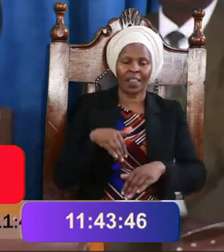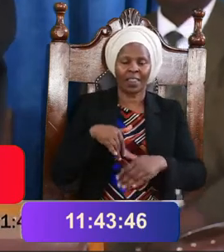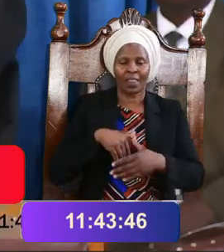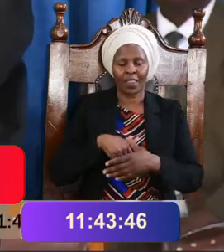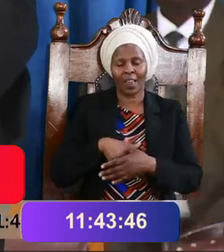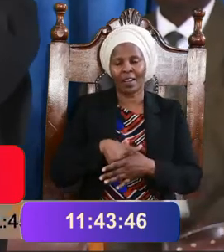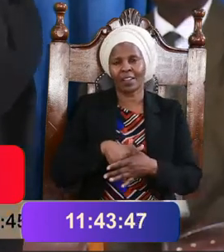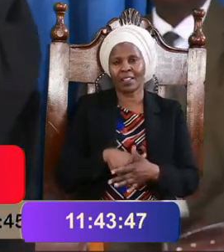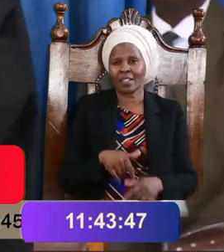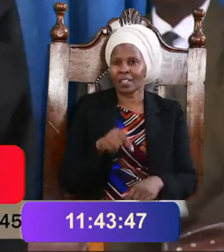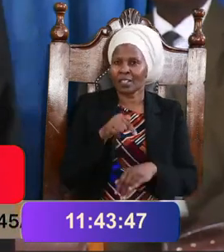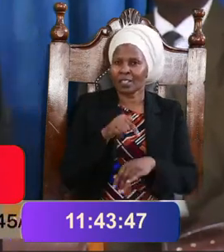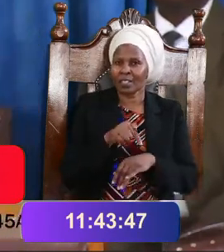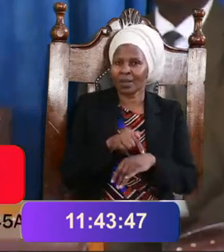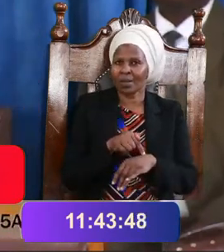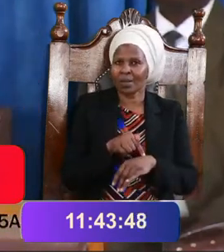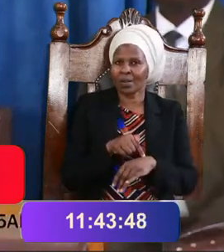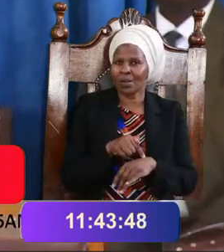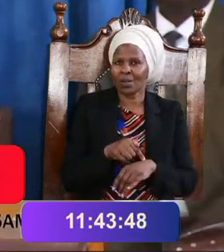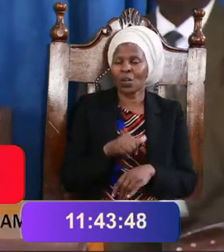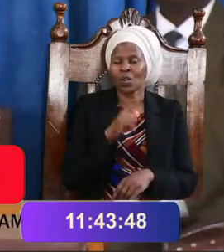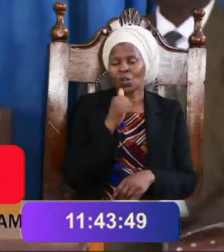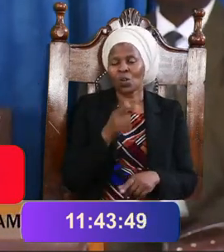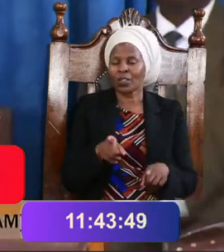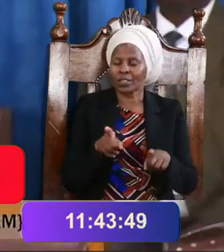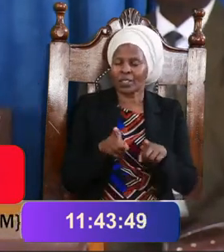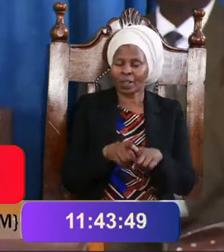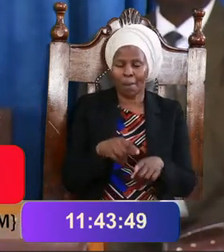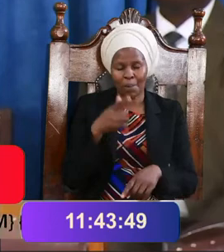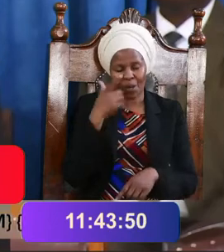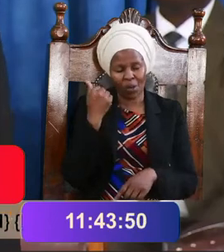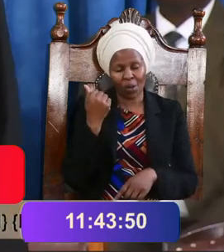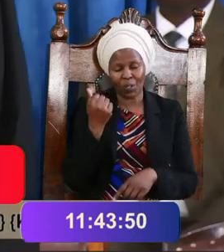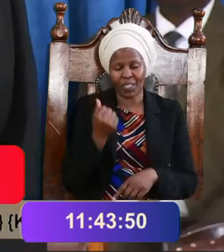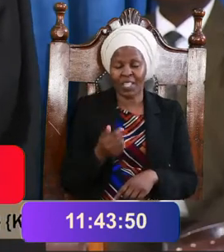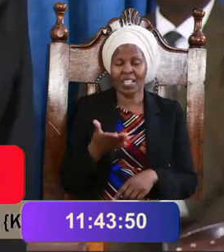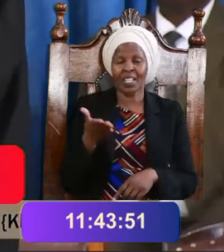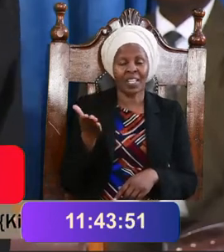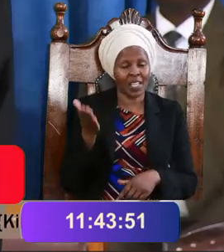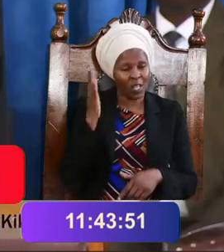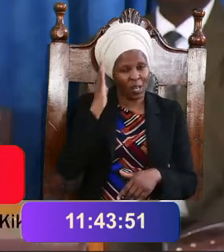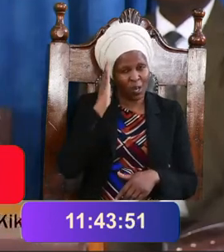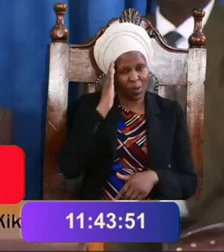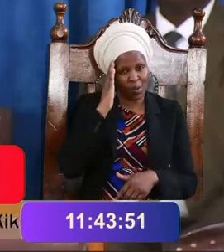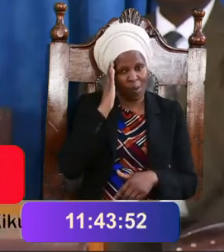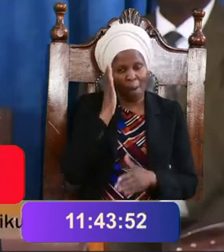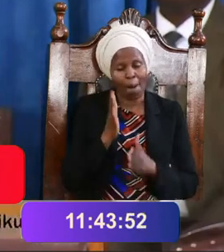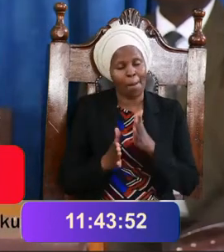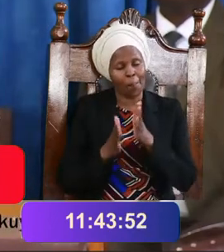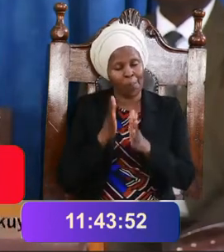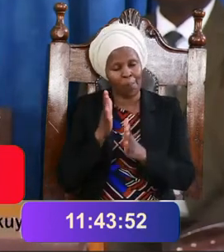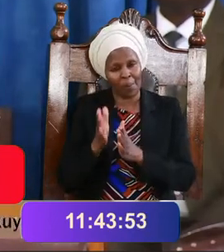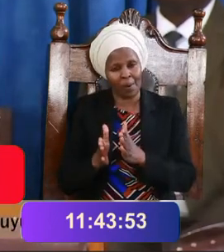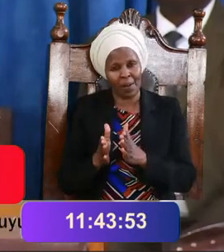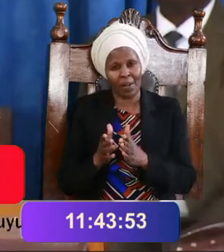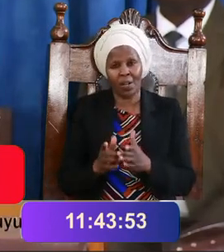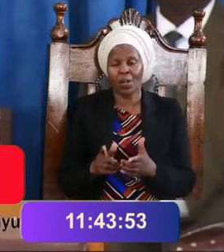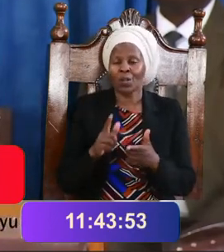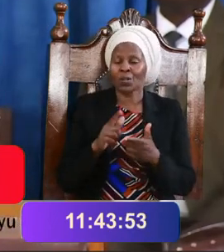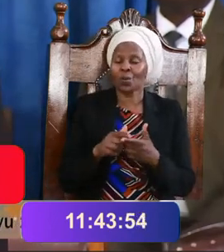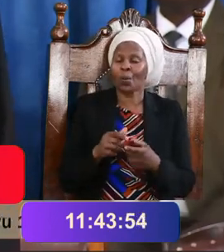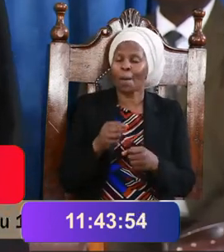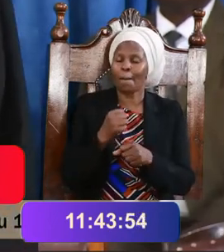haikuwa ile kawaida, manake alikuwa anajua kuna njama ya kufanya yeye maisha